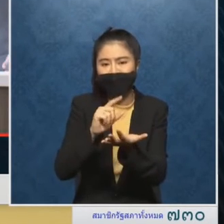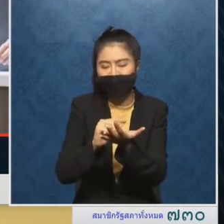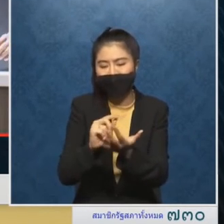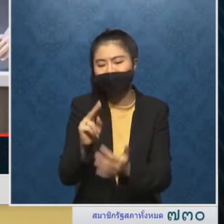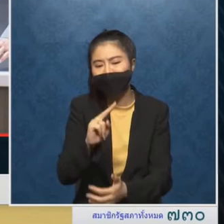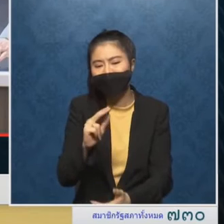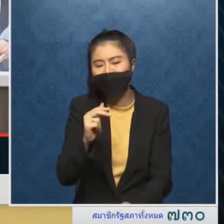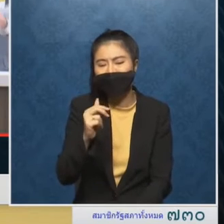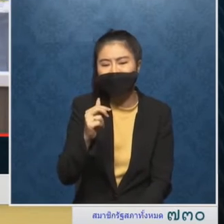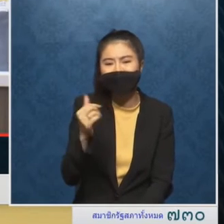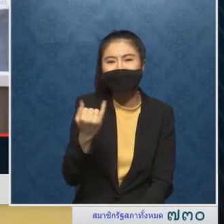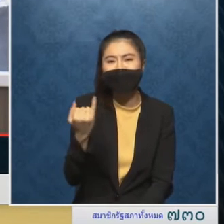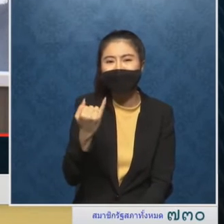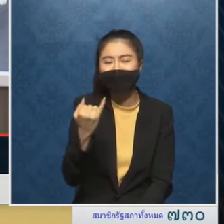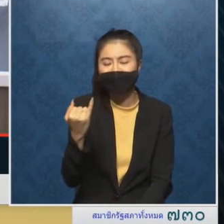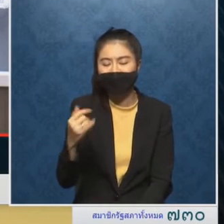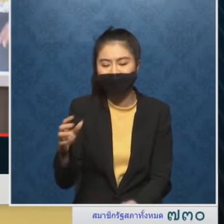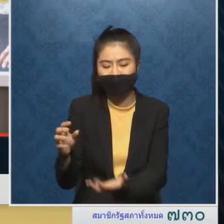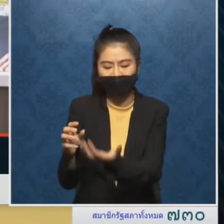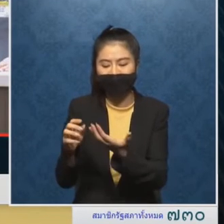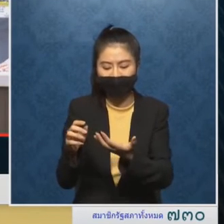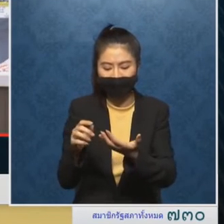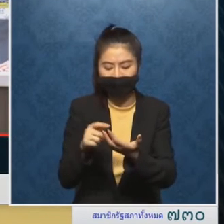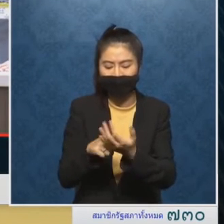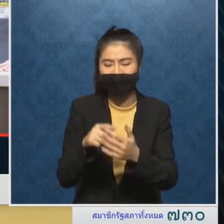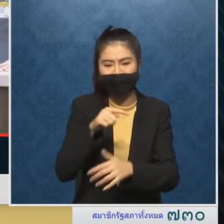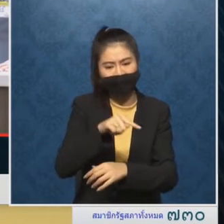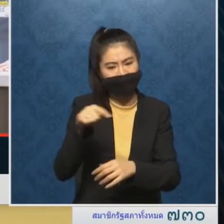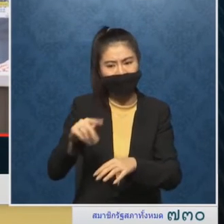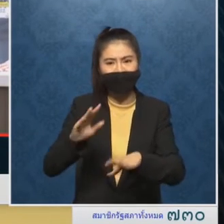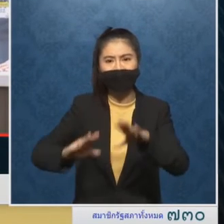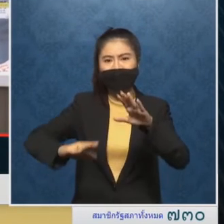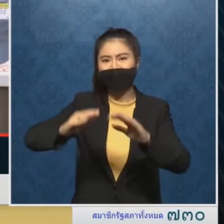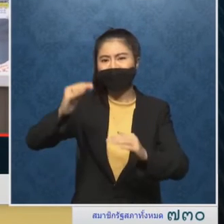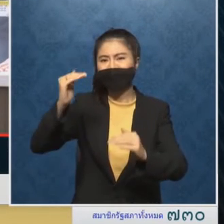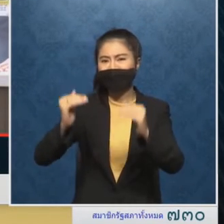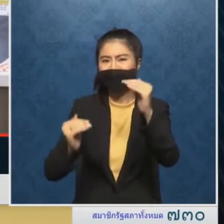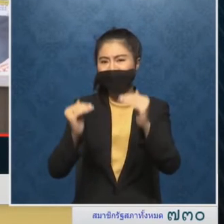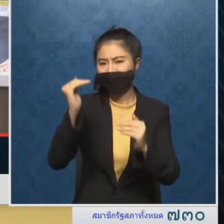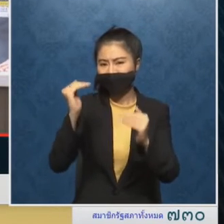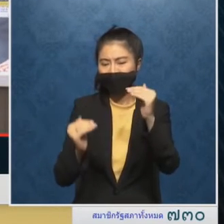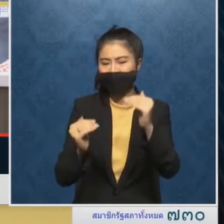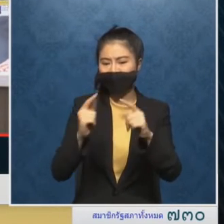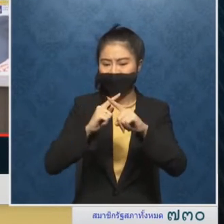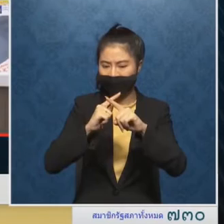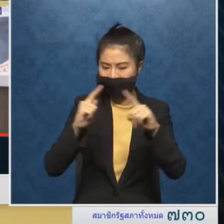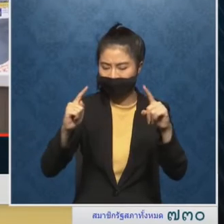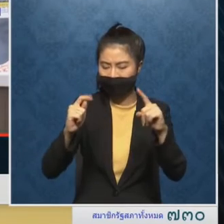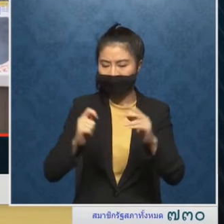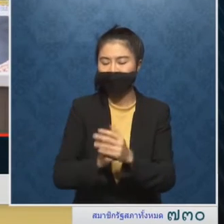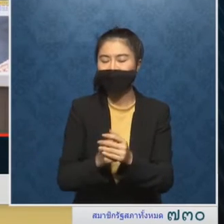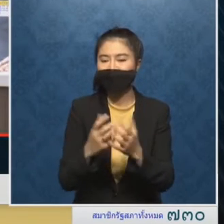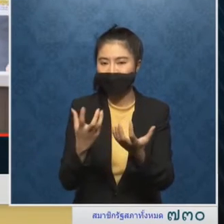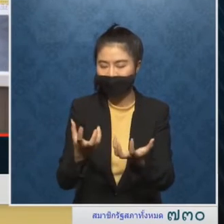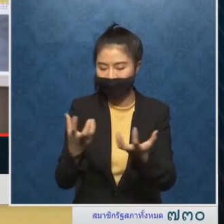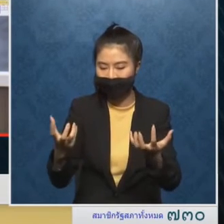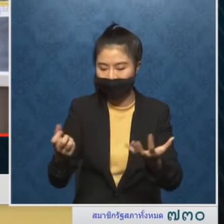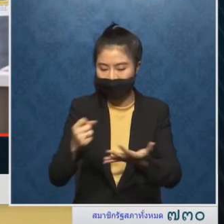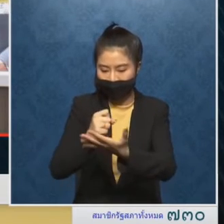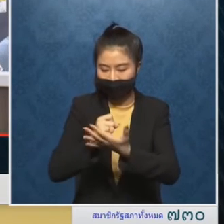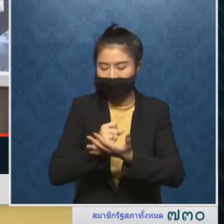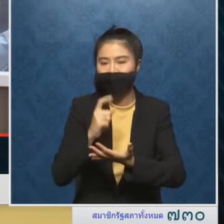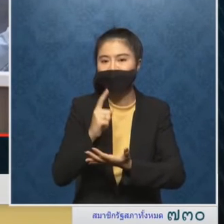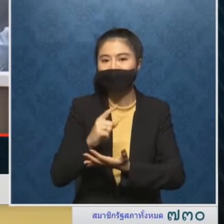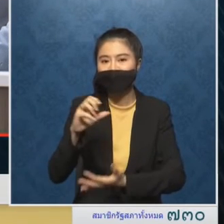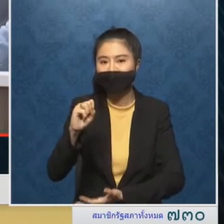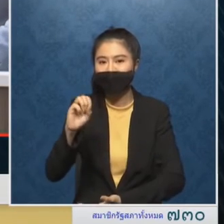ในการเรียนออนไน์ อนาคดเด็ก 2 กลุมนี้ ชัธานไม่เหมือนแน่นอนดี ไม่เทmiaวกัจนั้อปกรณเห่านี้ ต้องเป็สวัดี